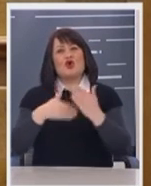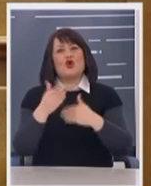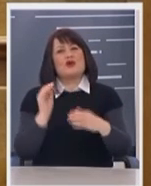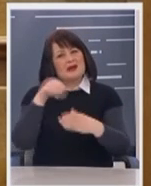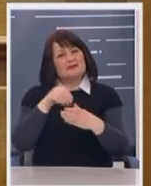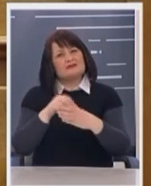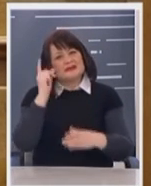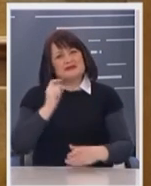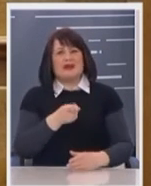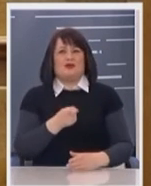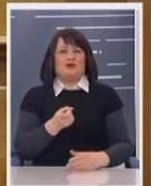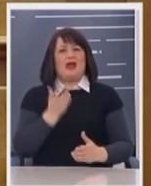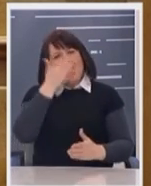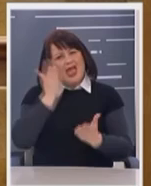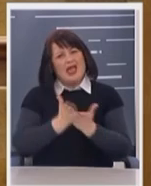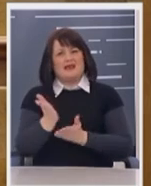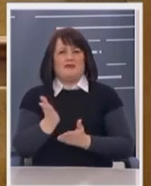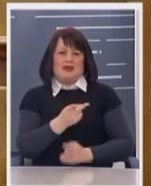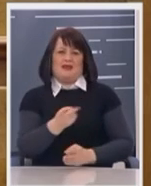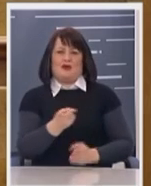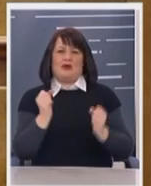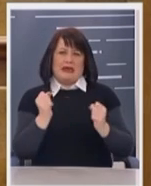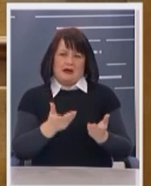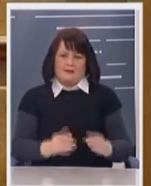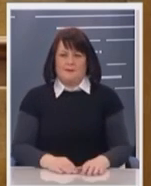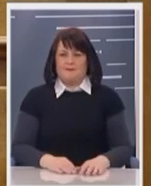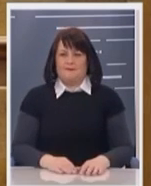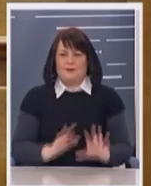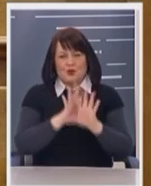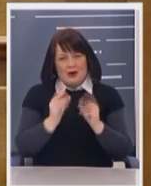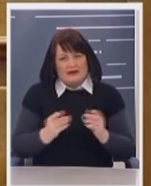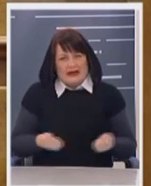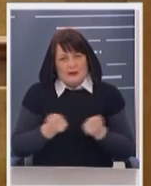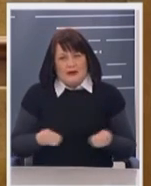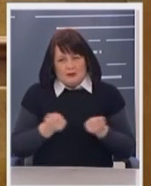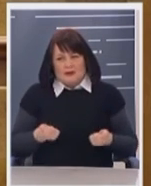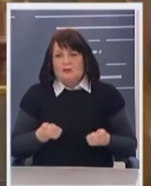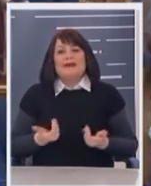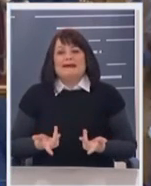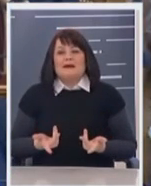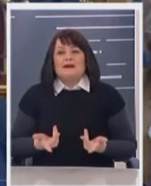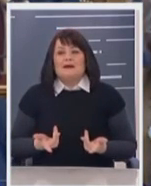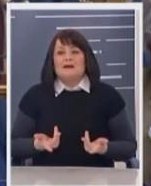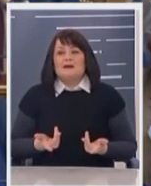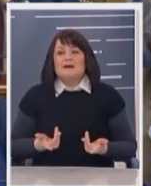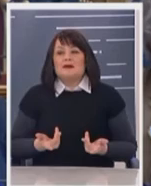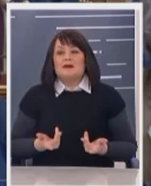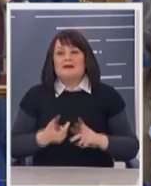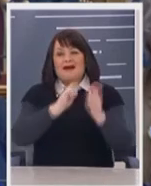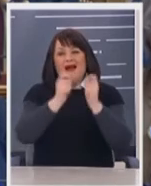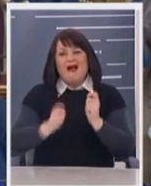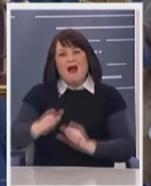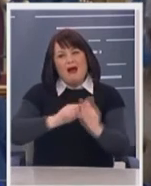παρέμβαση και εντιμότητα. Όλα αυτά που κάνουμε σε αυτή την κατεύθυνση, τα πράγματα που αλλάζουμε